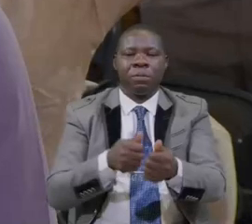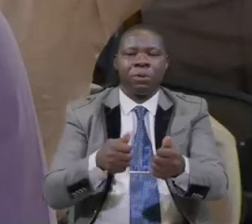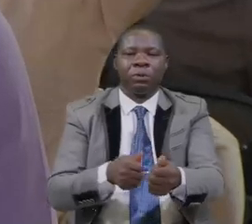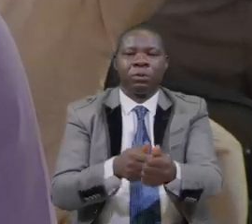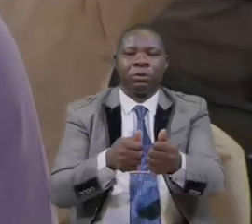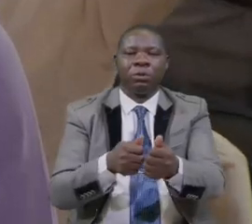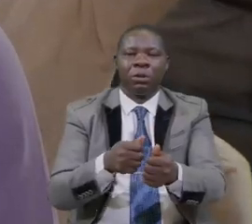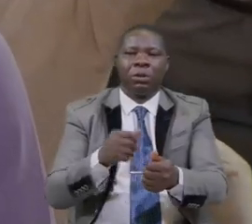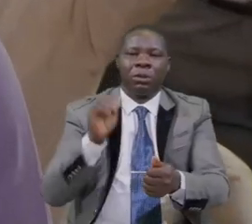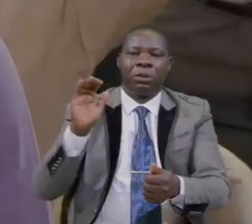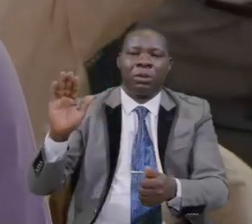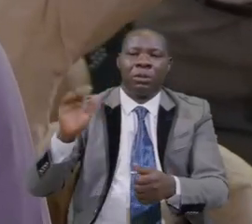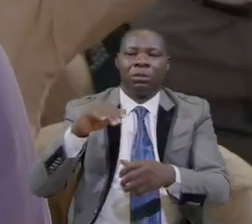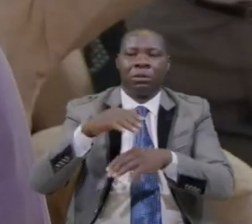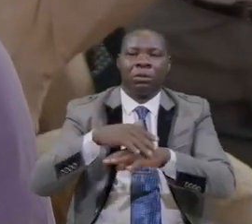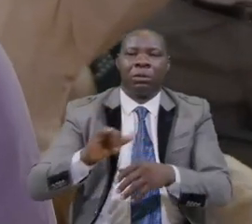pour poursuivre son appel.